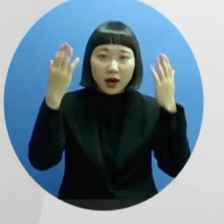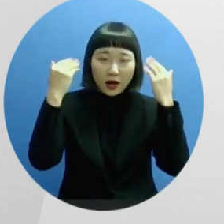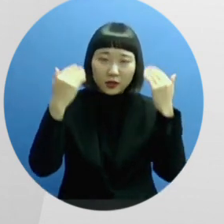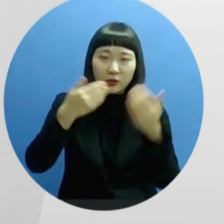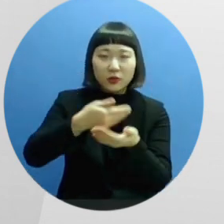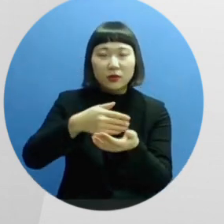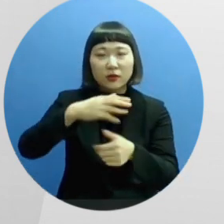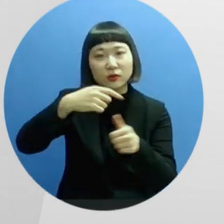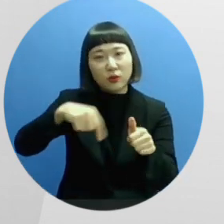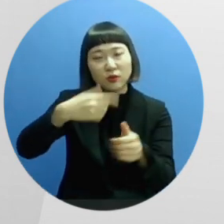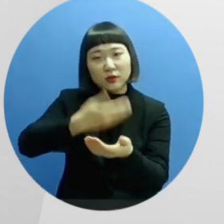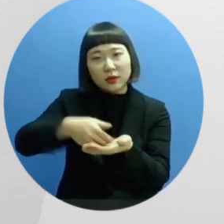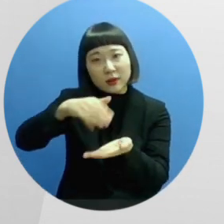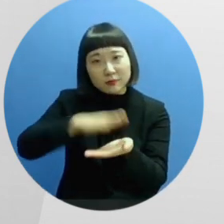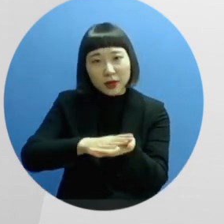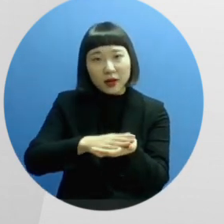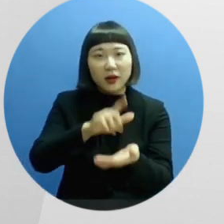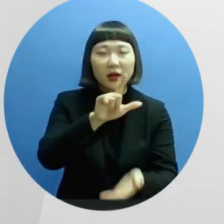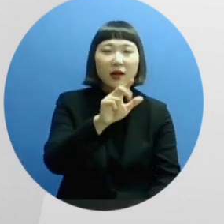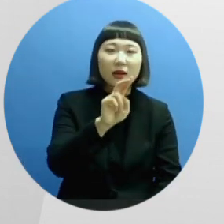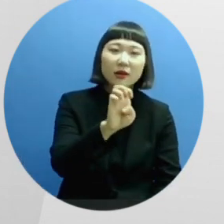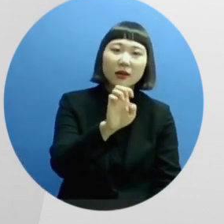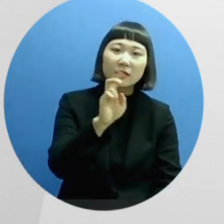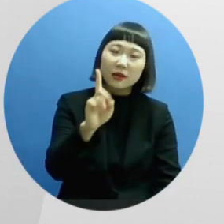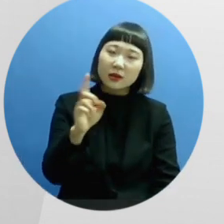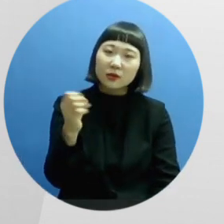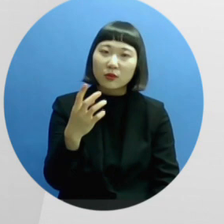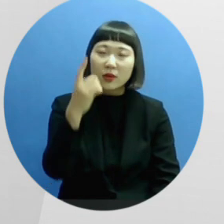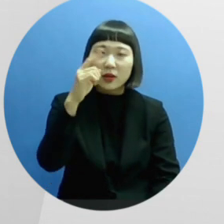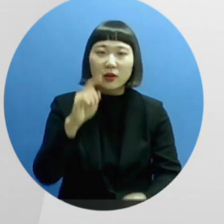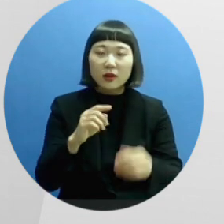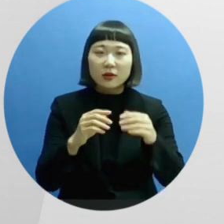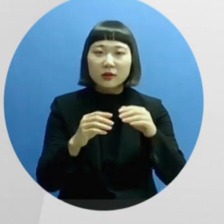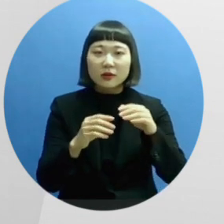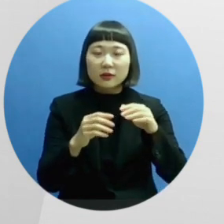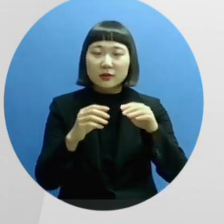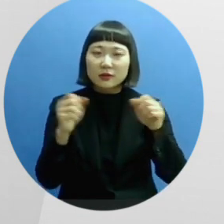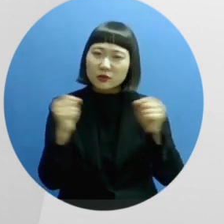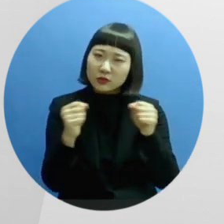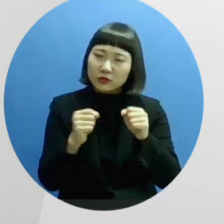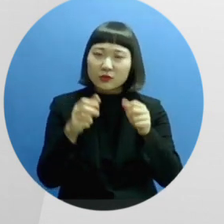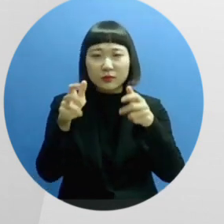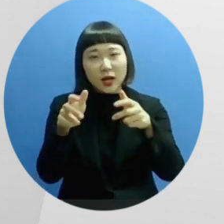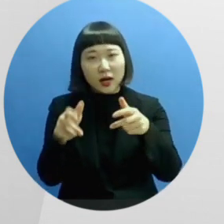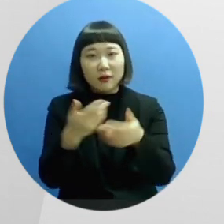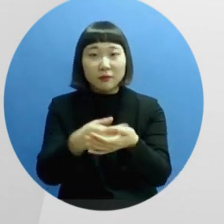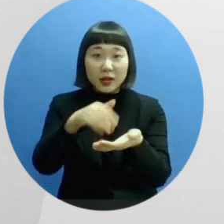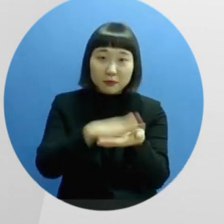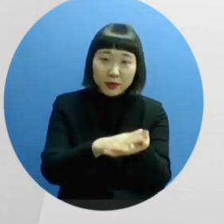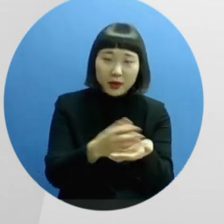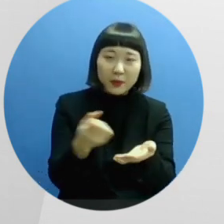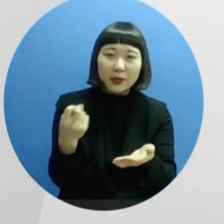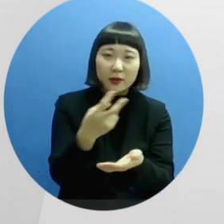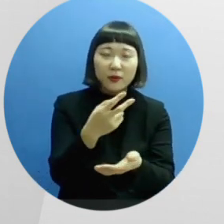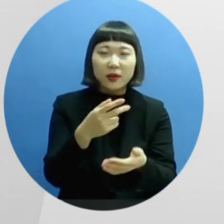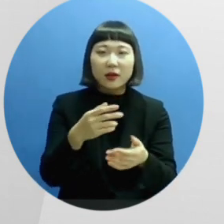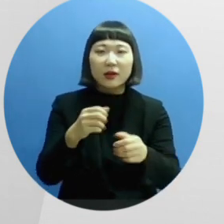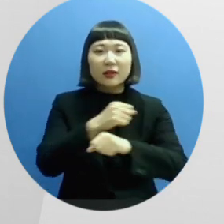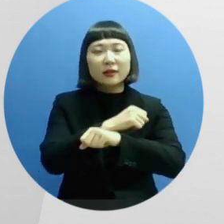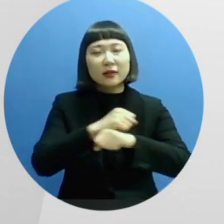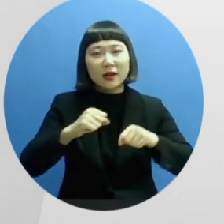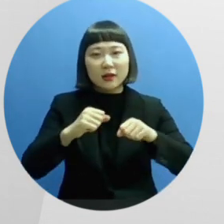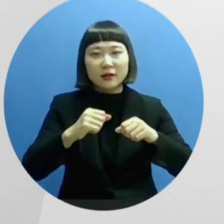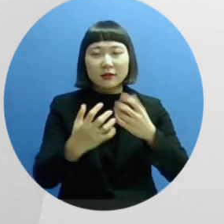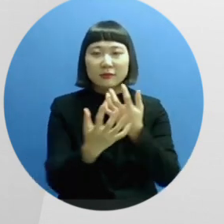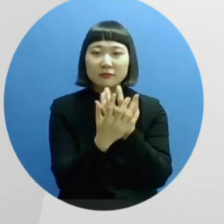사업으로 LED, 성면, 냉난방 교체, 내진 보강, 다목적 강당, 급식시설 현대화